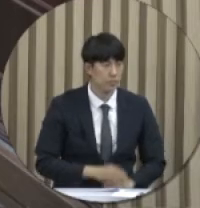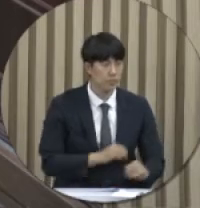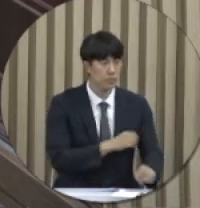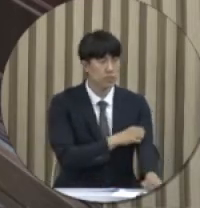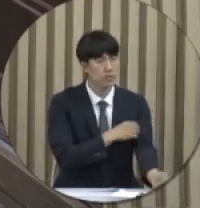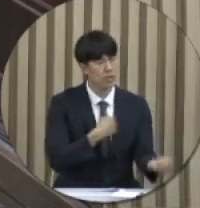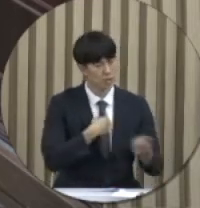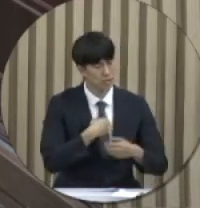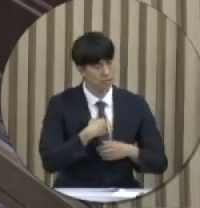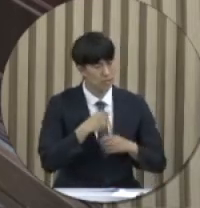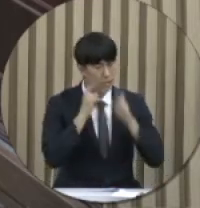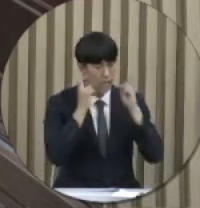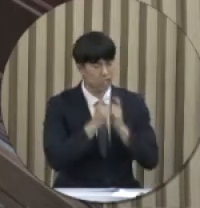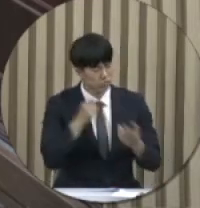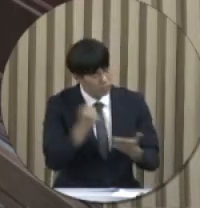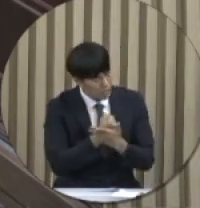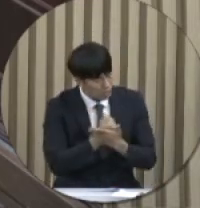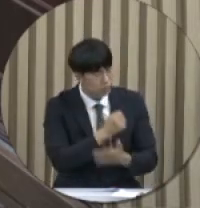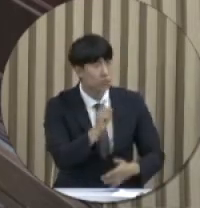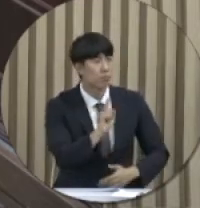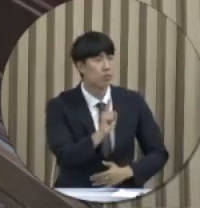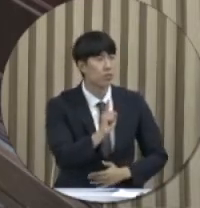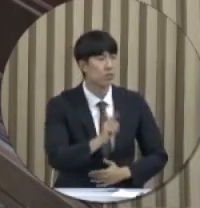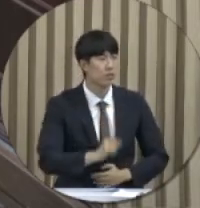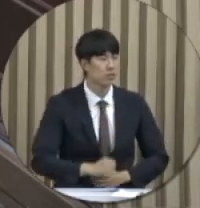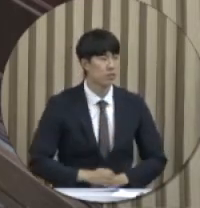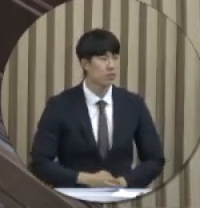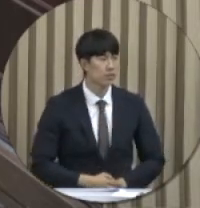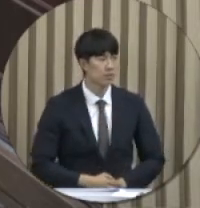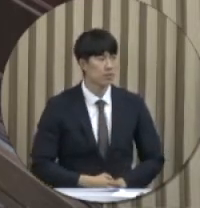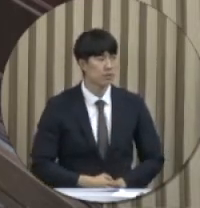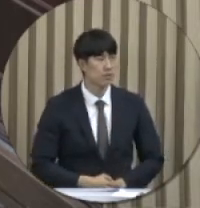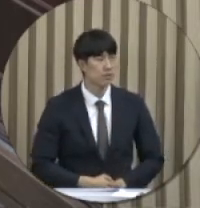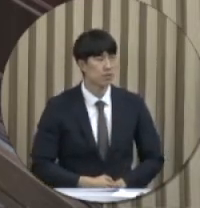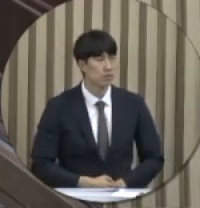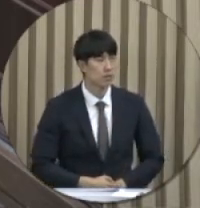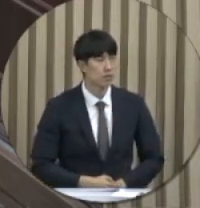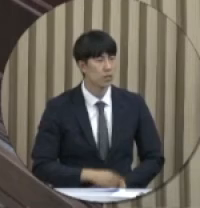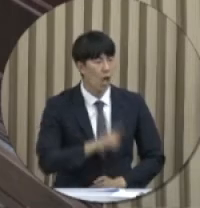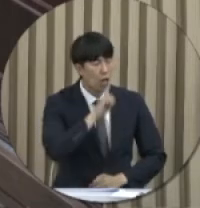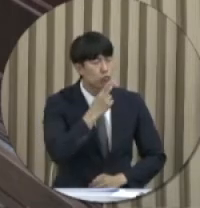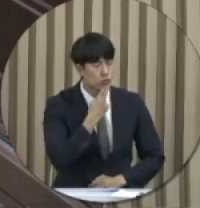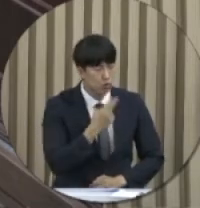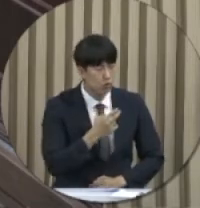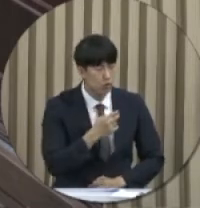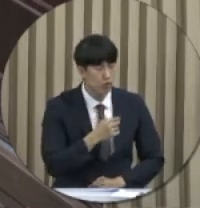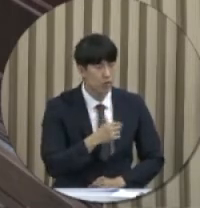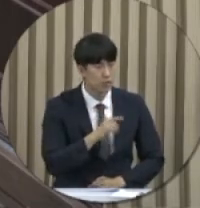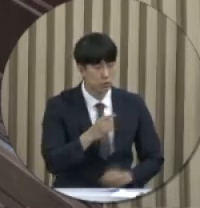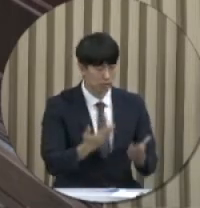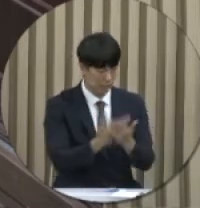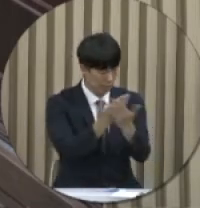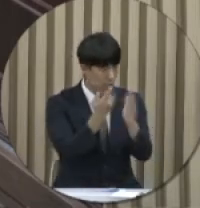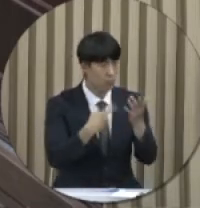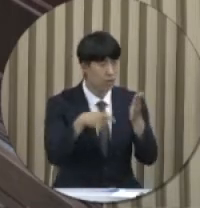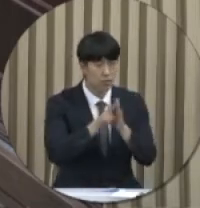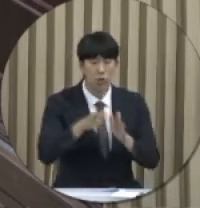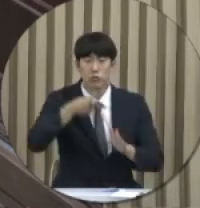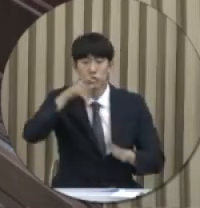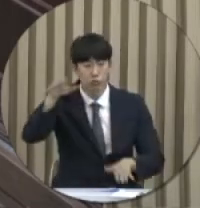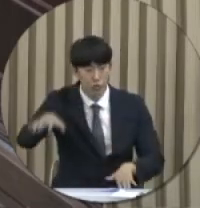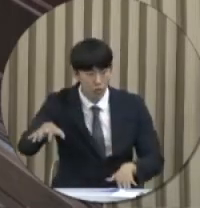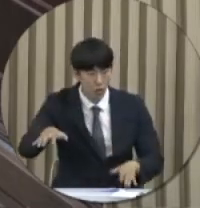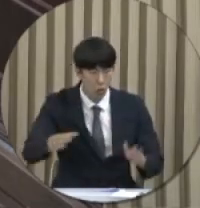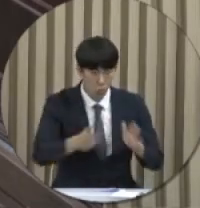좀 아쉬웠던 부분은 뭐 물론 저 개발을 하기 위해서